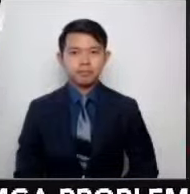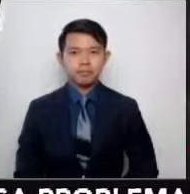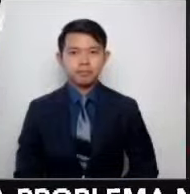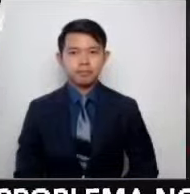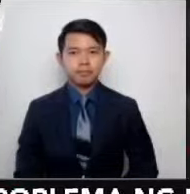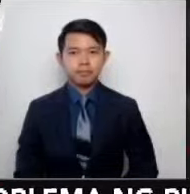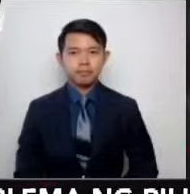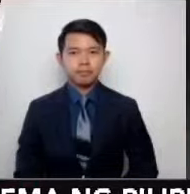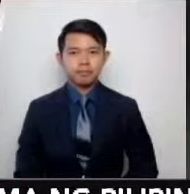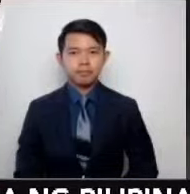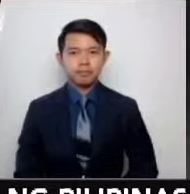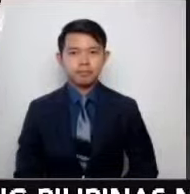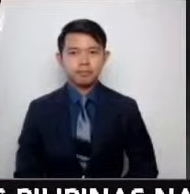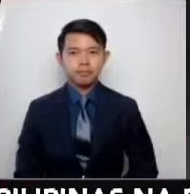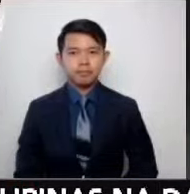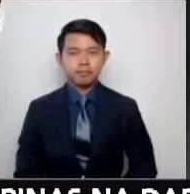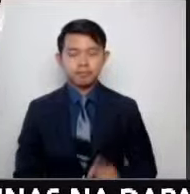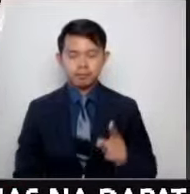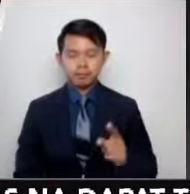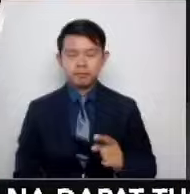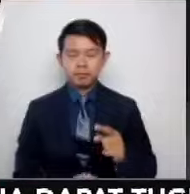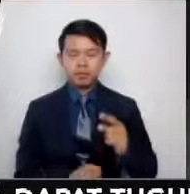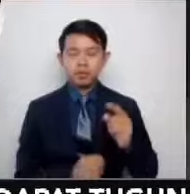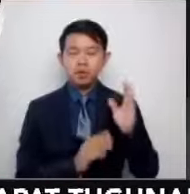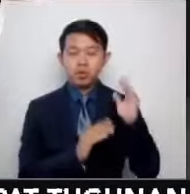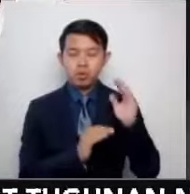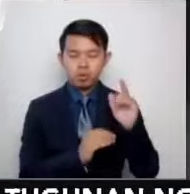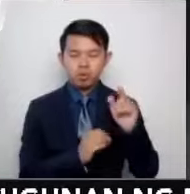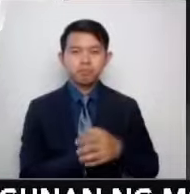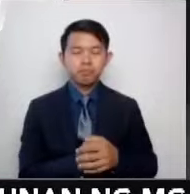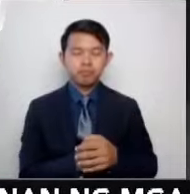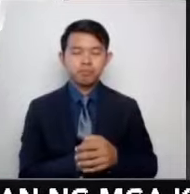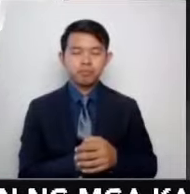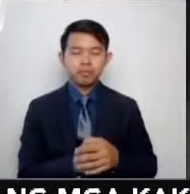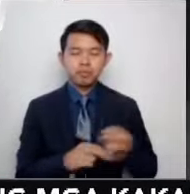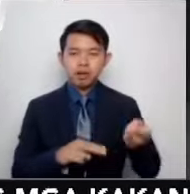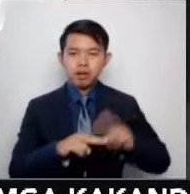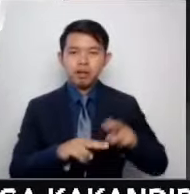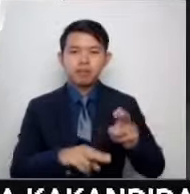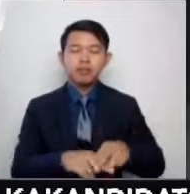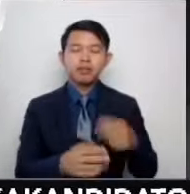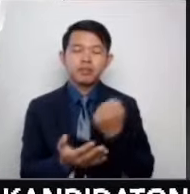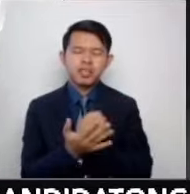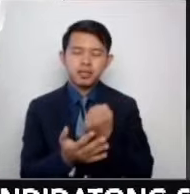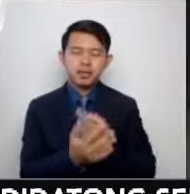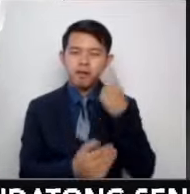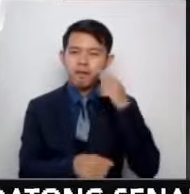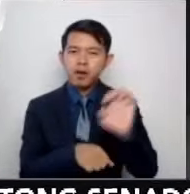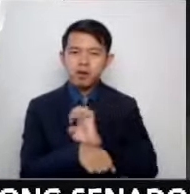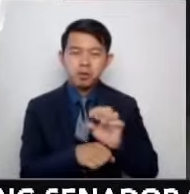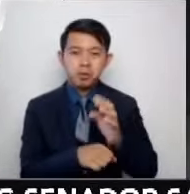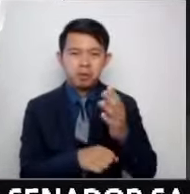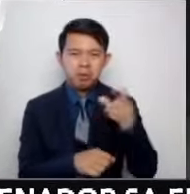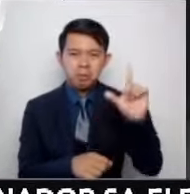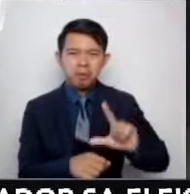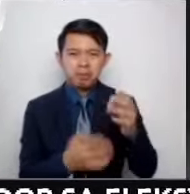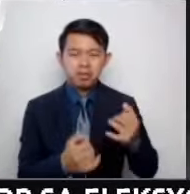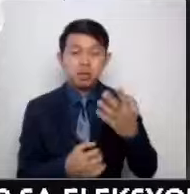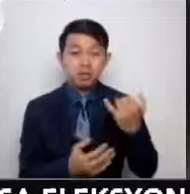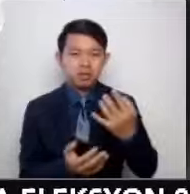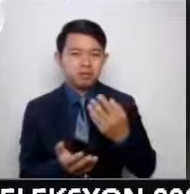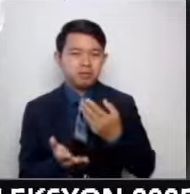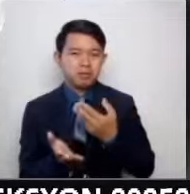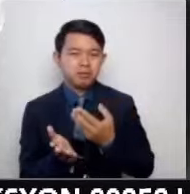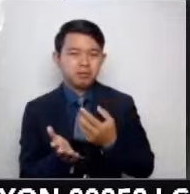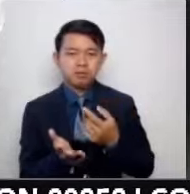yung taas ng sweldo talaga, dagdag sweldo ng mga empleyado. Sobrang baba kasi matataas na bilihin ngayon. Yung 500 natin, hindi na